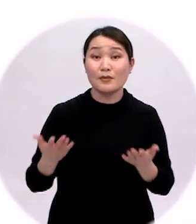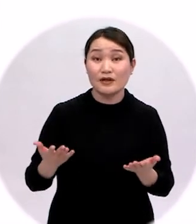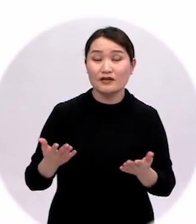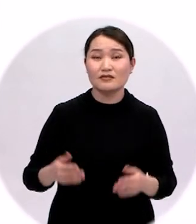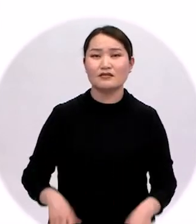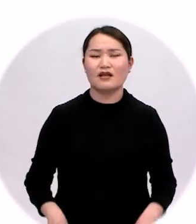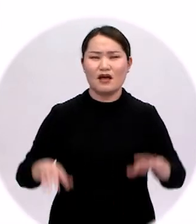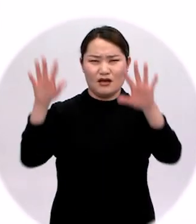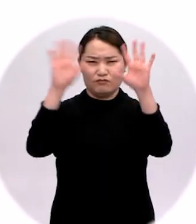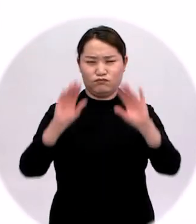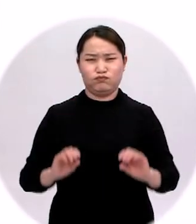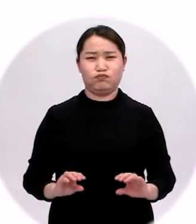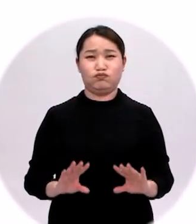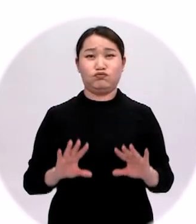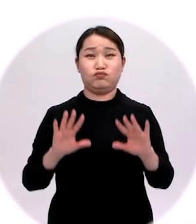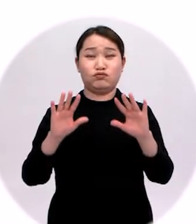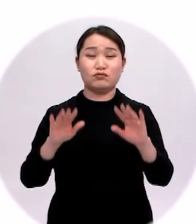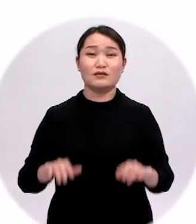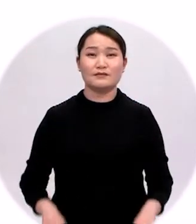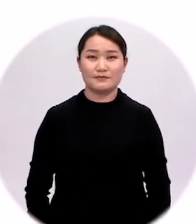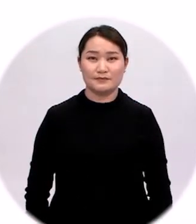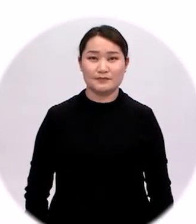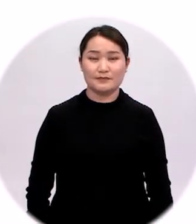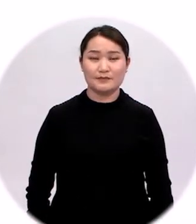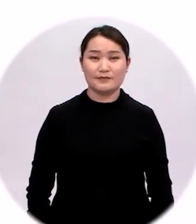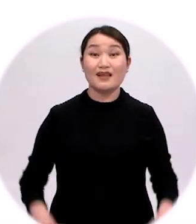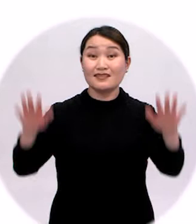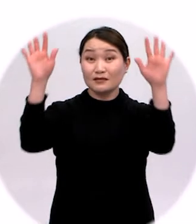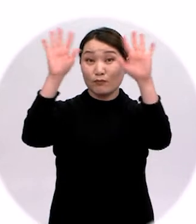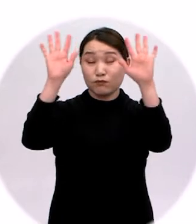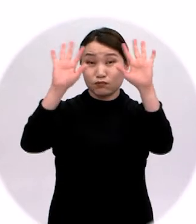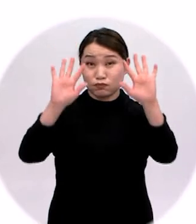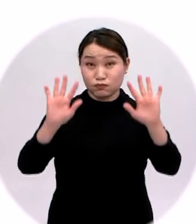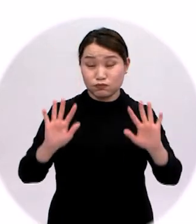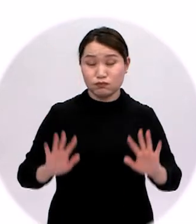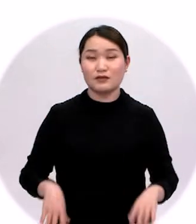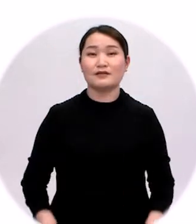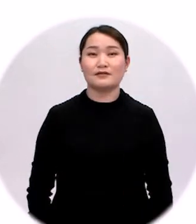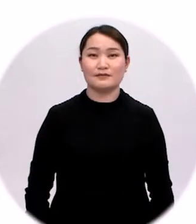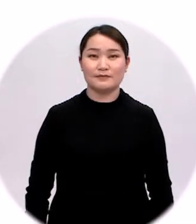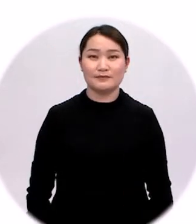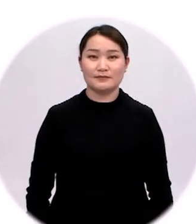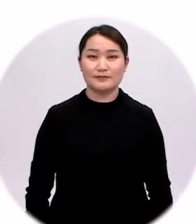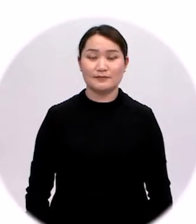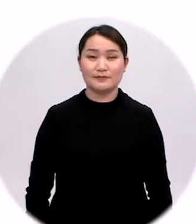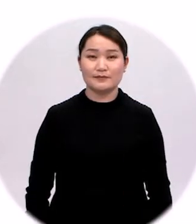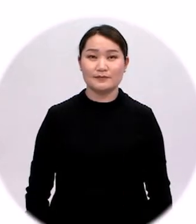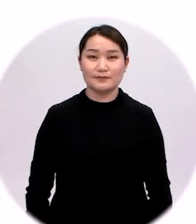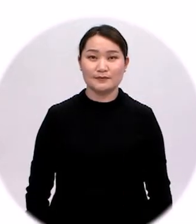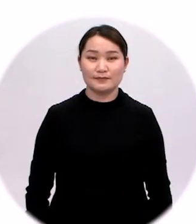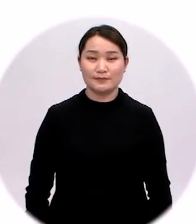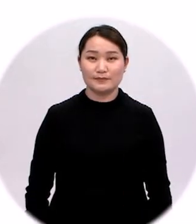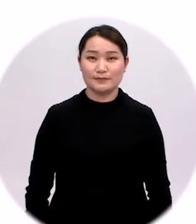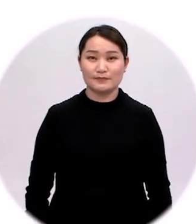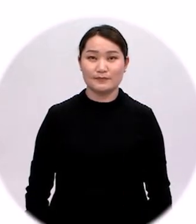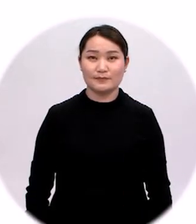Зүйтэй, битүү цасаар бүрхэгдсэн. Мөн цас орж байгааг зургалжээ. За,